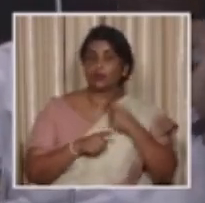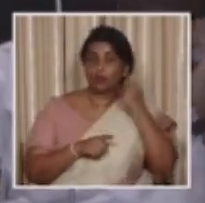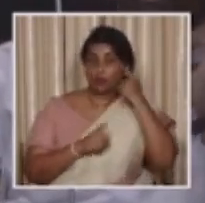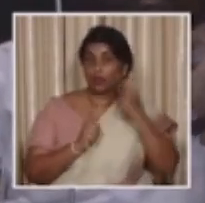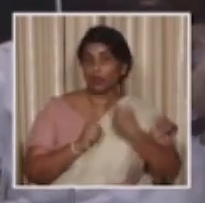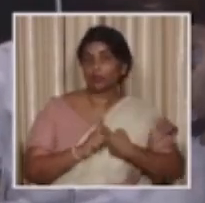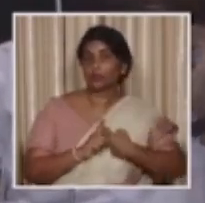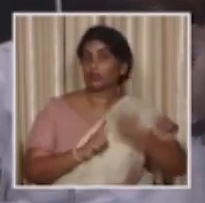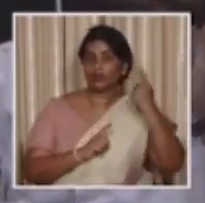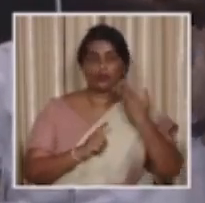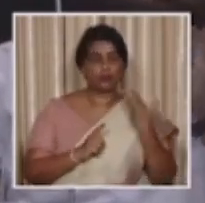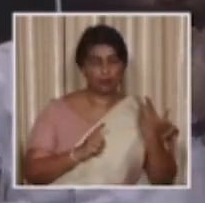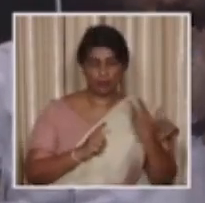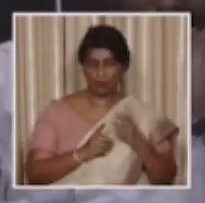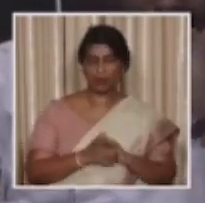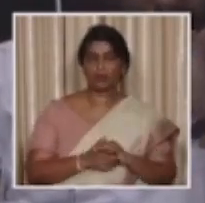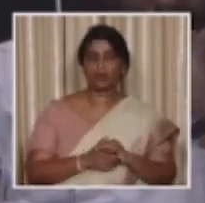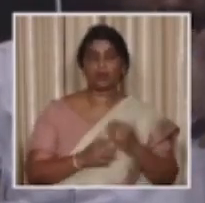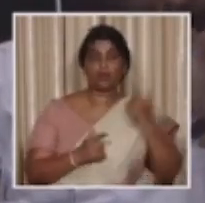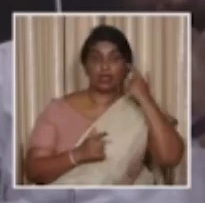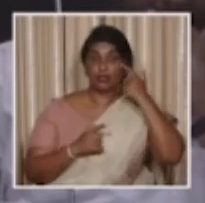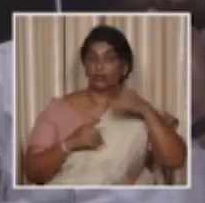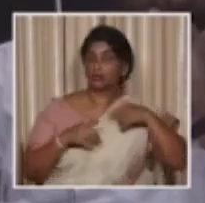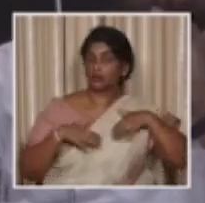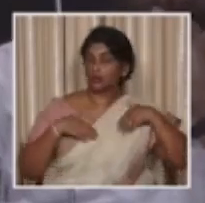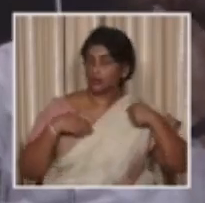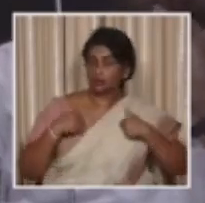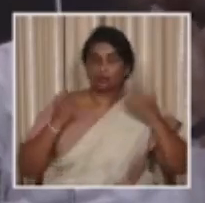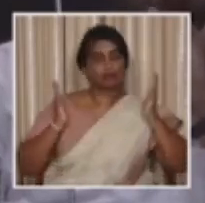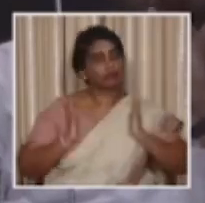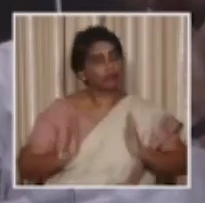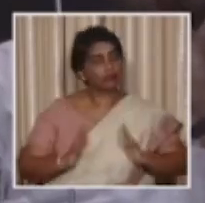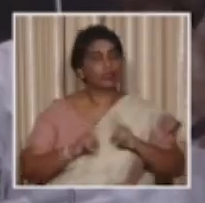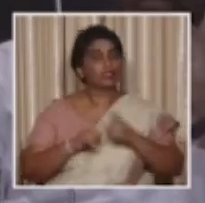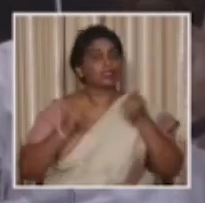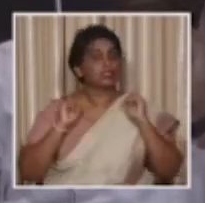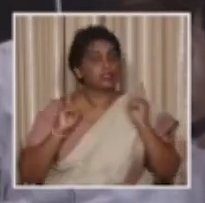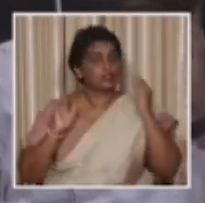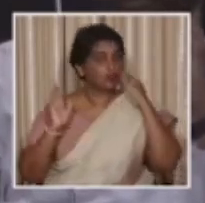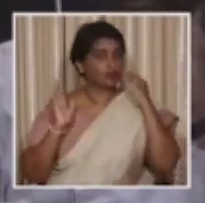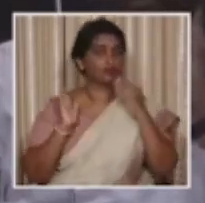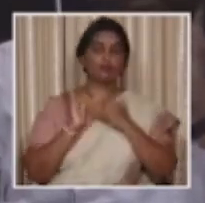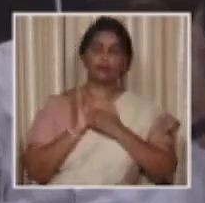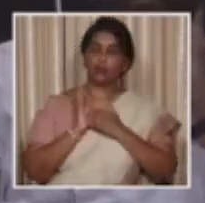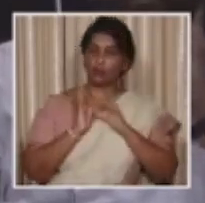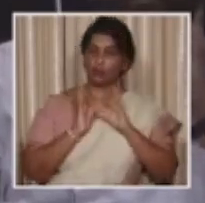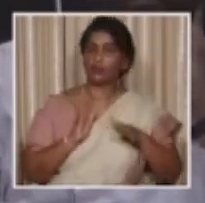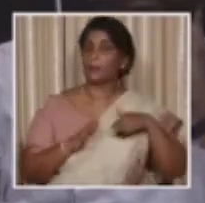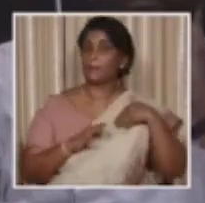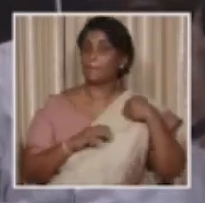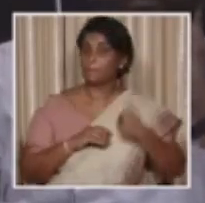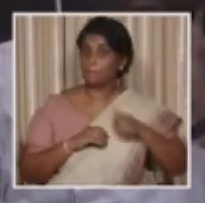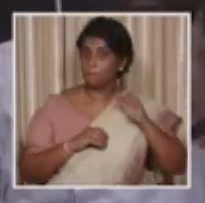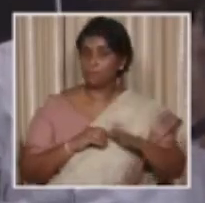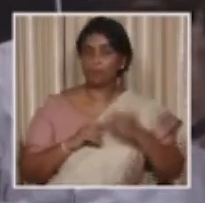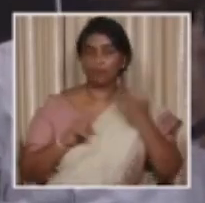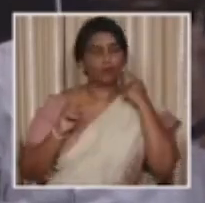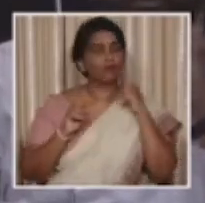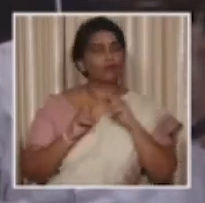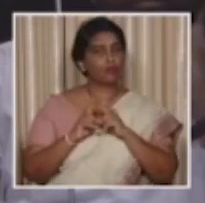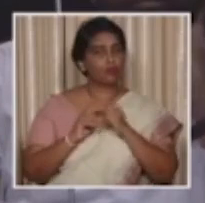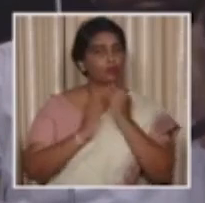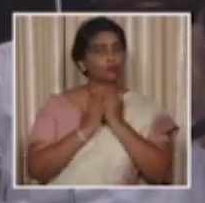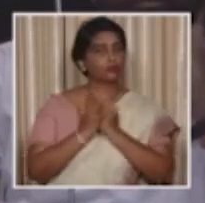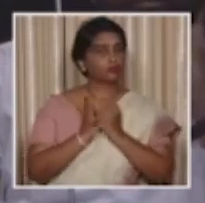වර්ධනය ඇති වෙන්නේ නැහැ. මානසික වශයෙන් කායික වශයෙන් ක්‍රීඩාව තුළින් ඇතිවෙන ප්‍රධාන වශයෙන්ම බලපාන